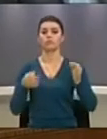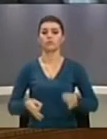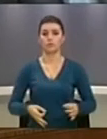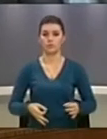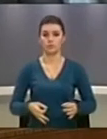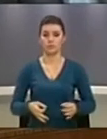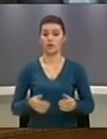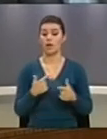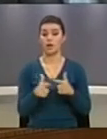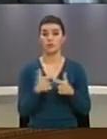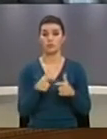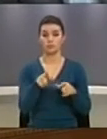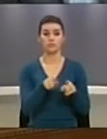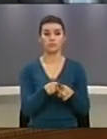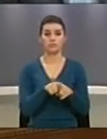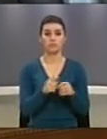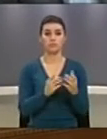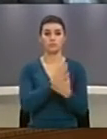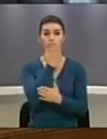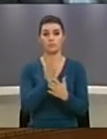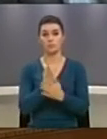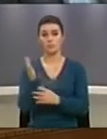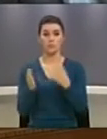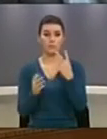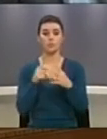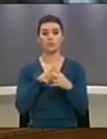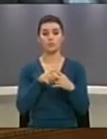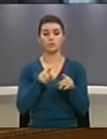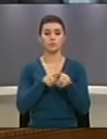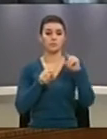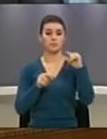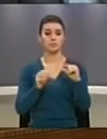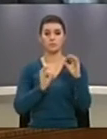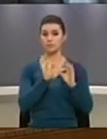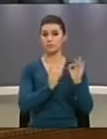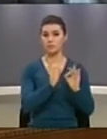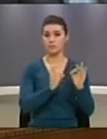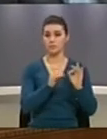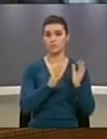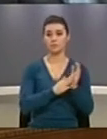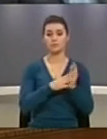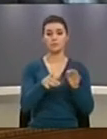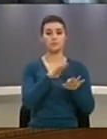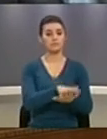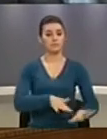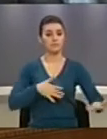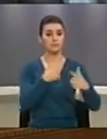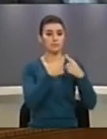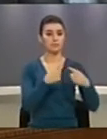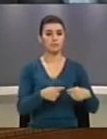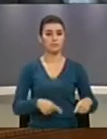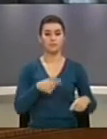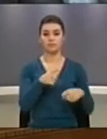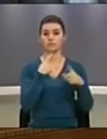publik. Sepse në rastin kështu të them minimalist, pra nëse seanca edhe trajtimi i një vendimi